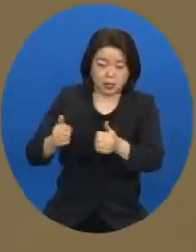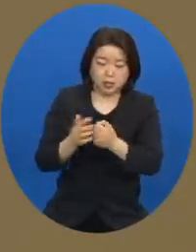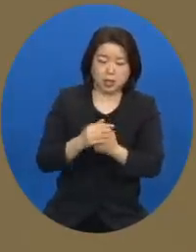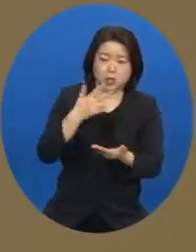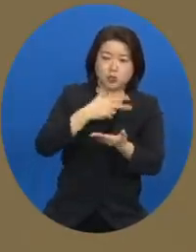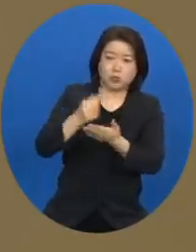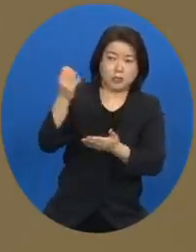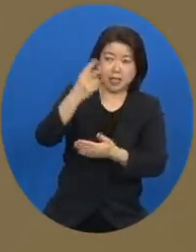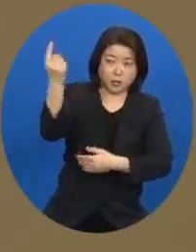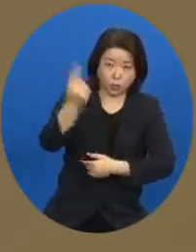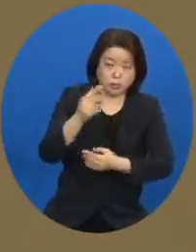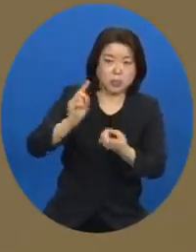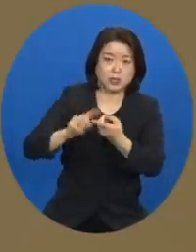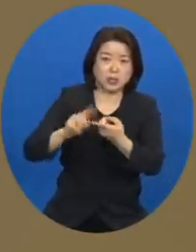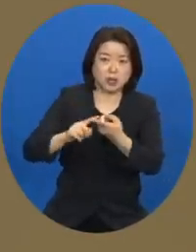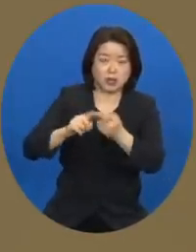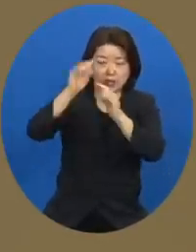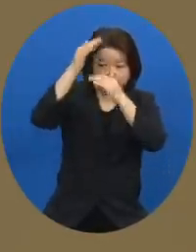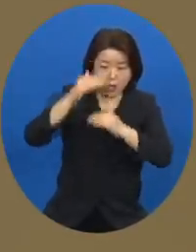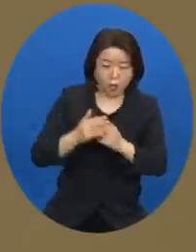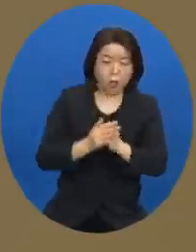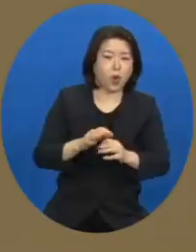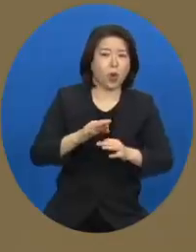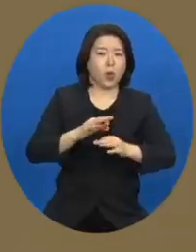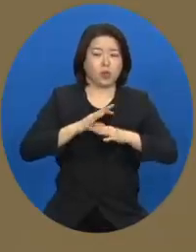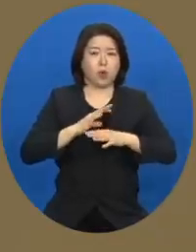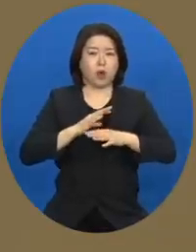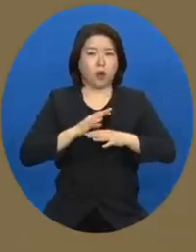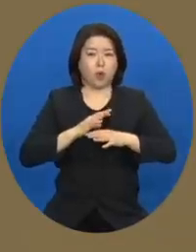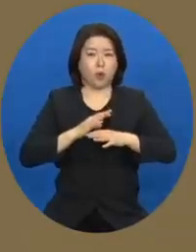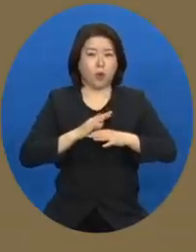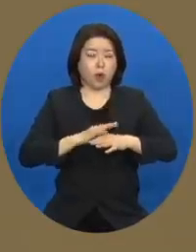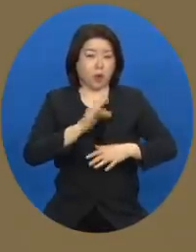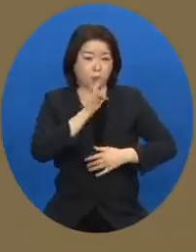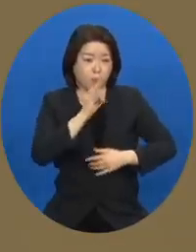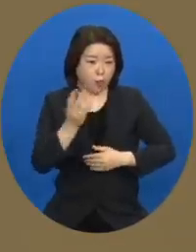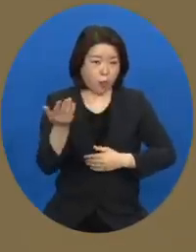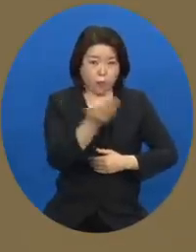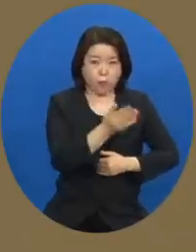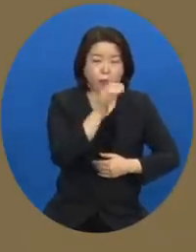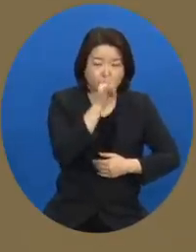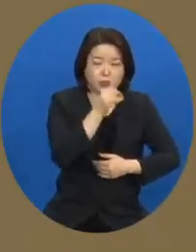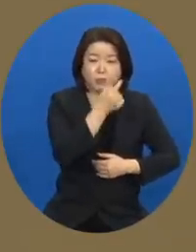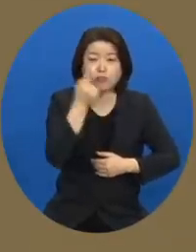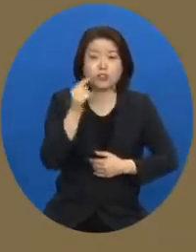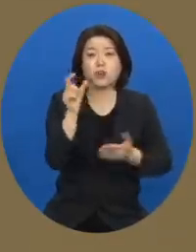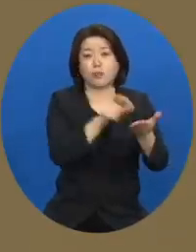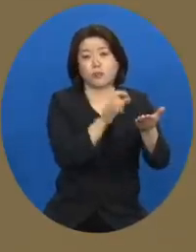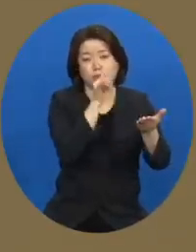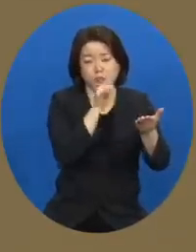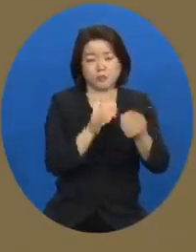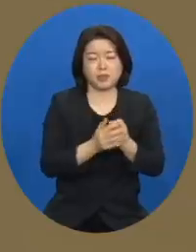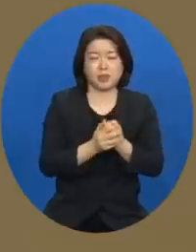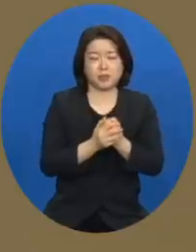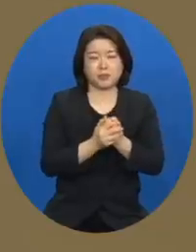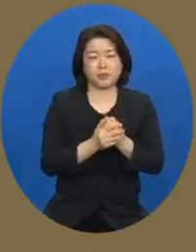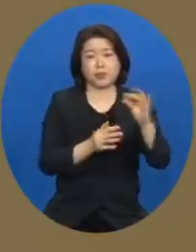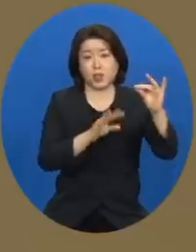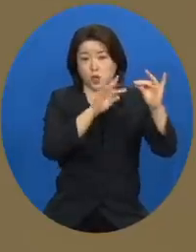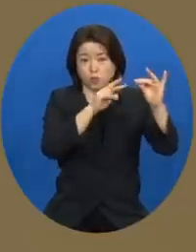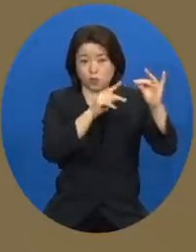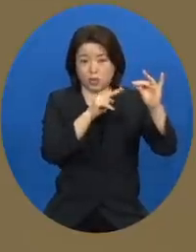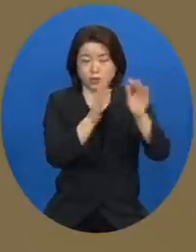대한 놀라운 계시를 받았음을 증언해 주고 있습니다. 유다서 1장